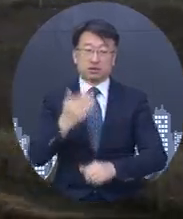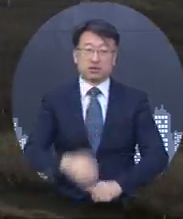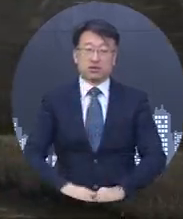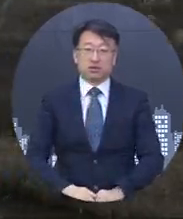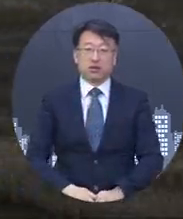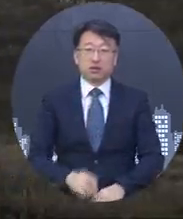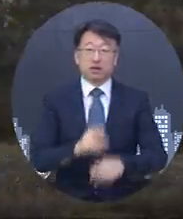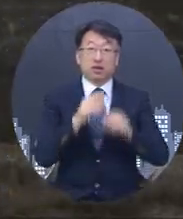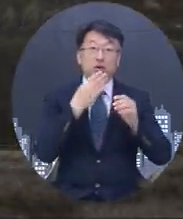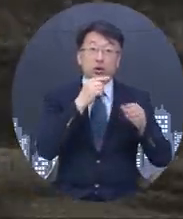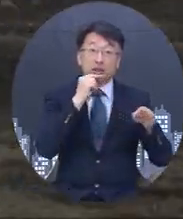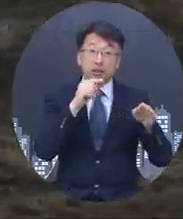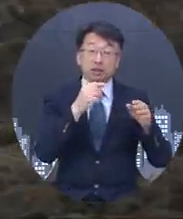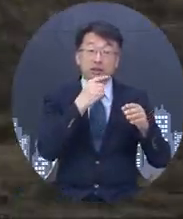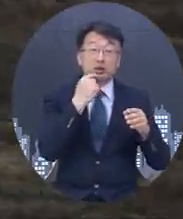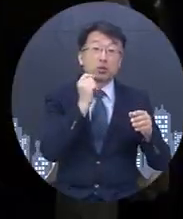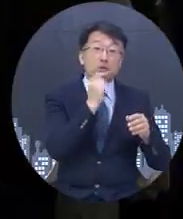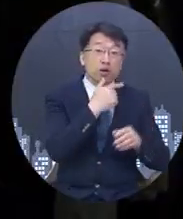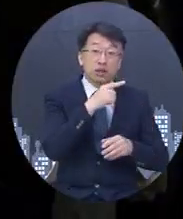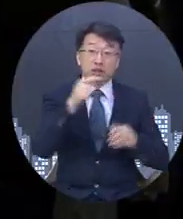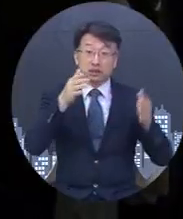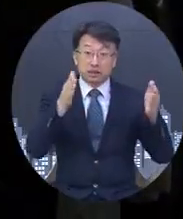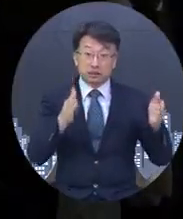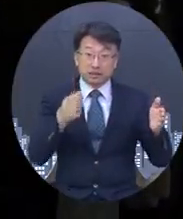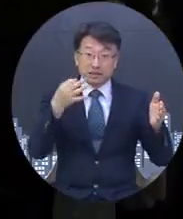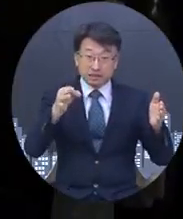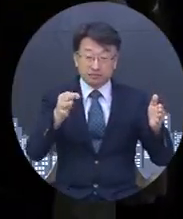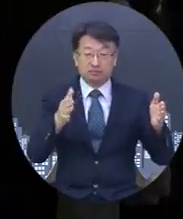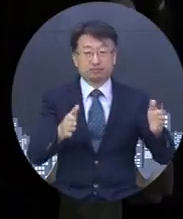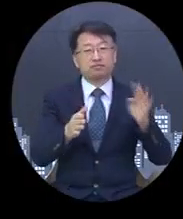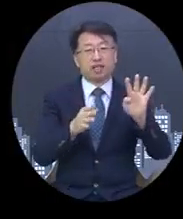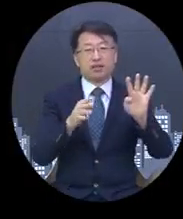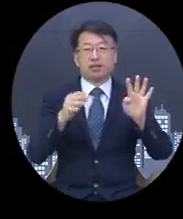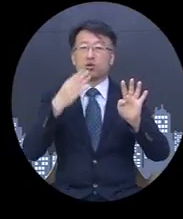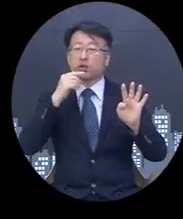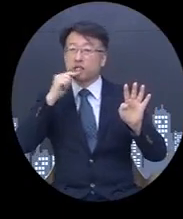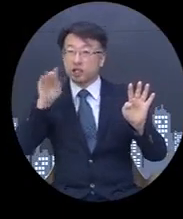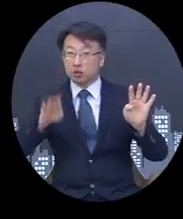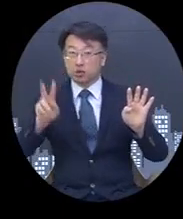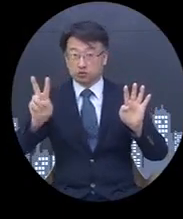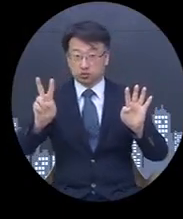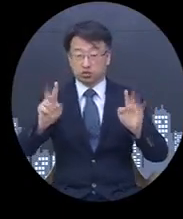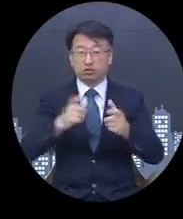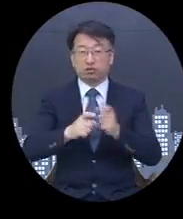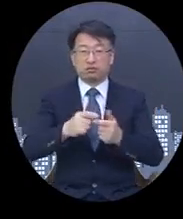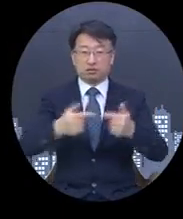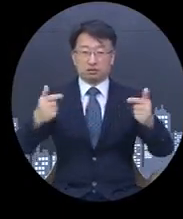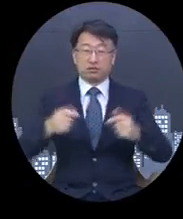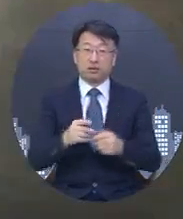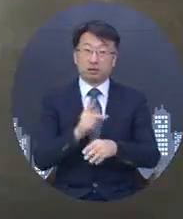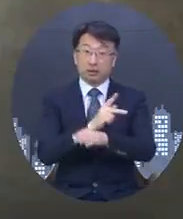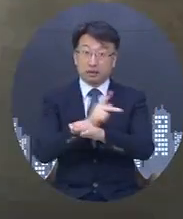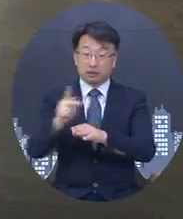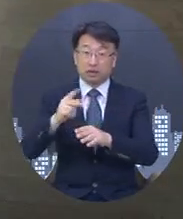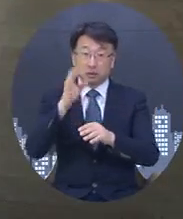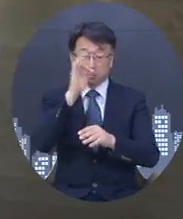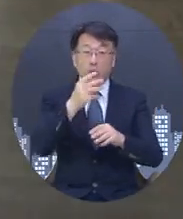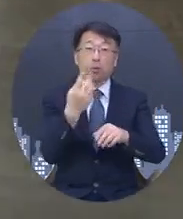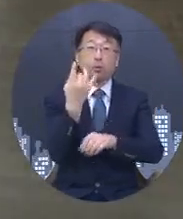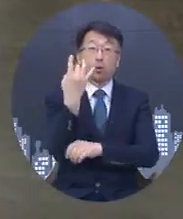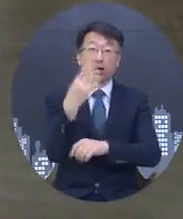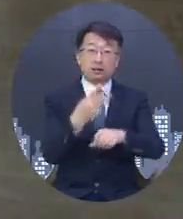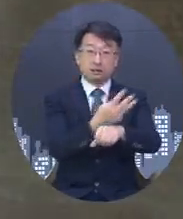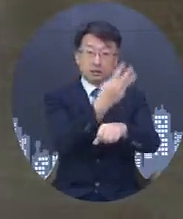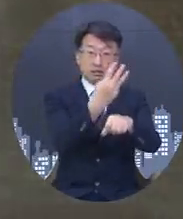왕복 4편, 주말에는 왕복 2편이 증편되면서 경전선 KTX 운행 간격은 최대